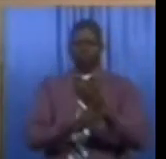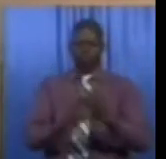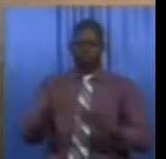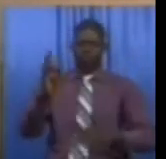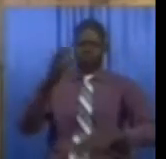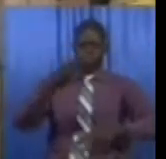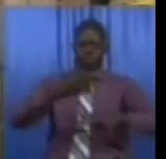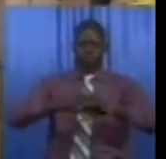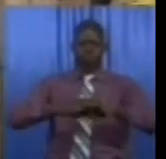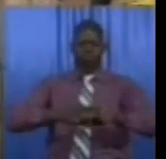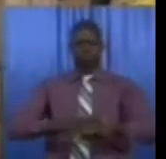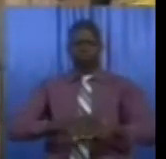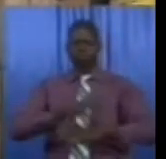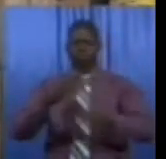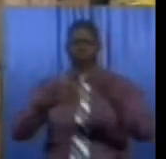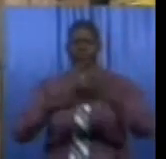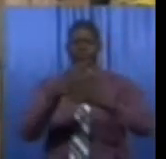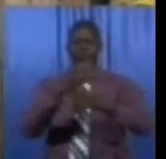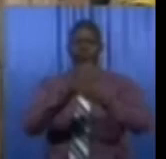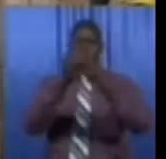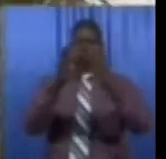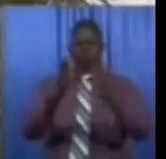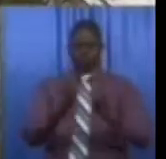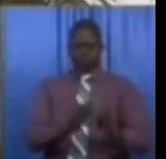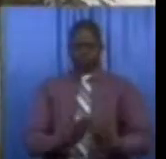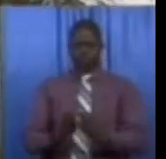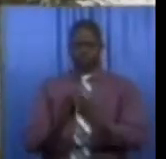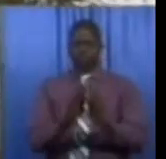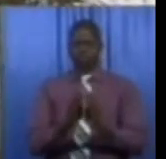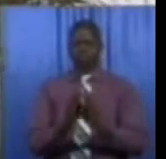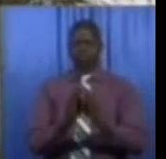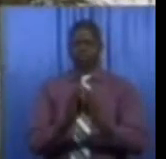7h. Tout le personnel est mobilisé.